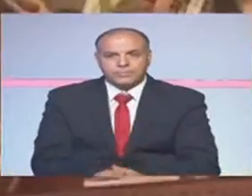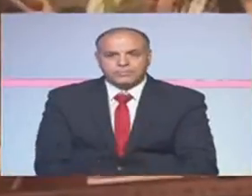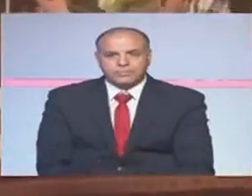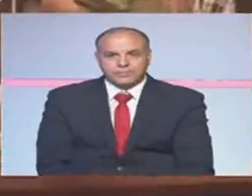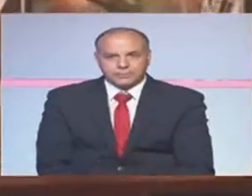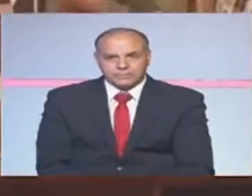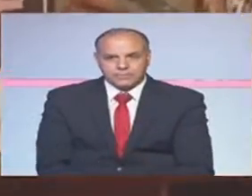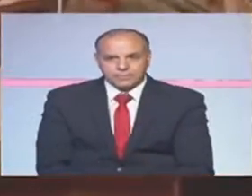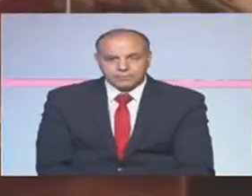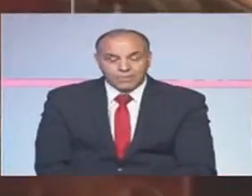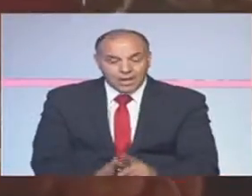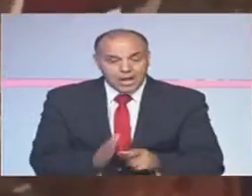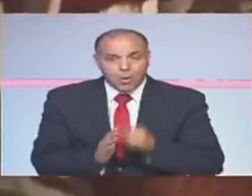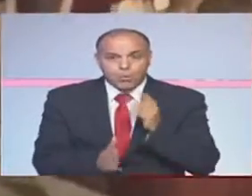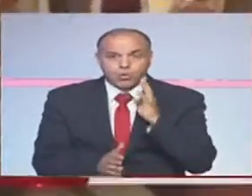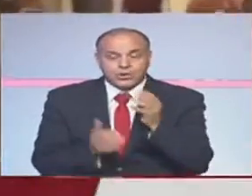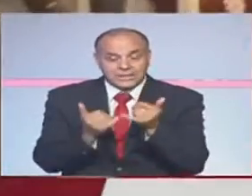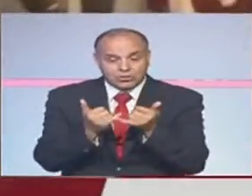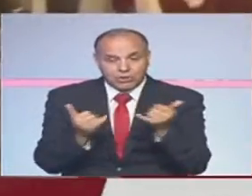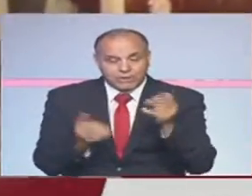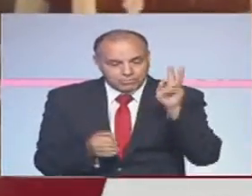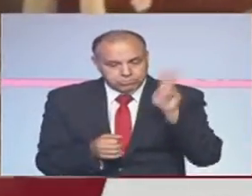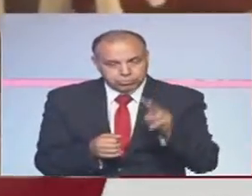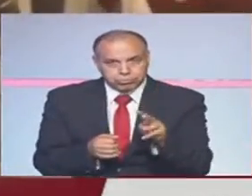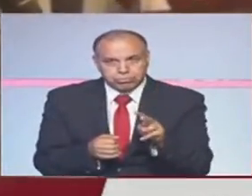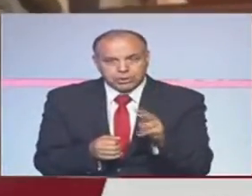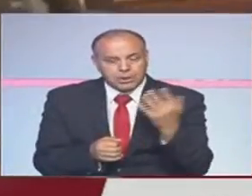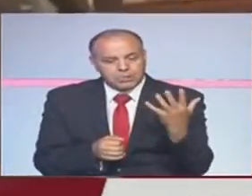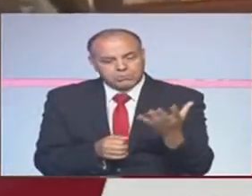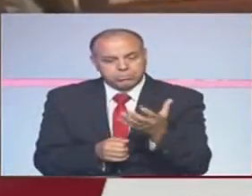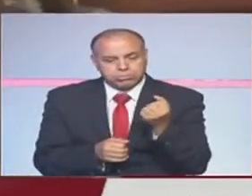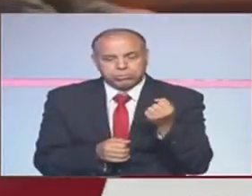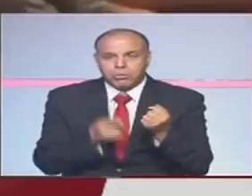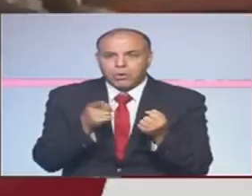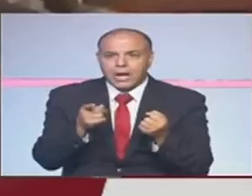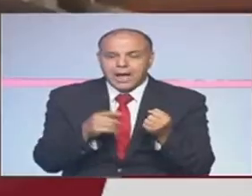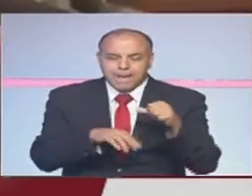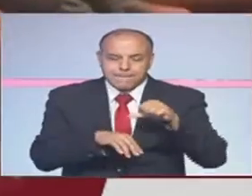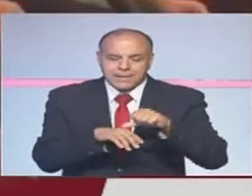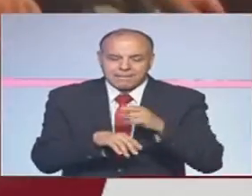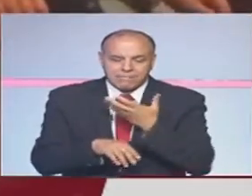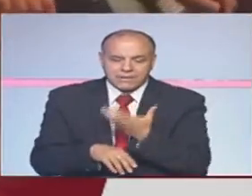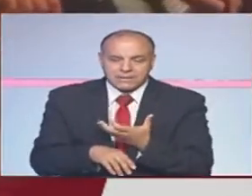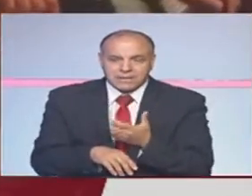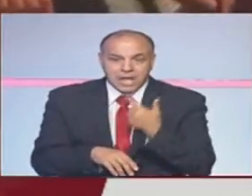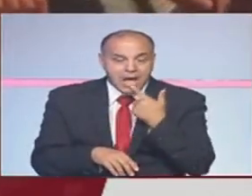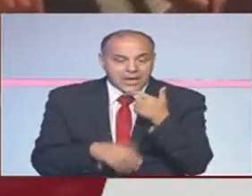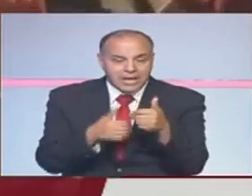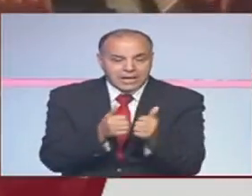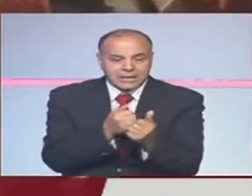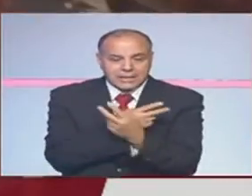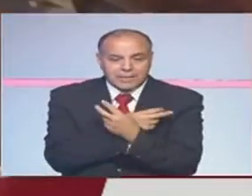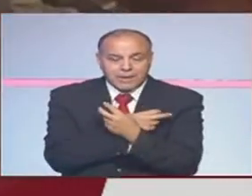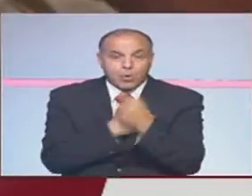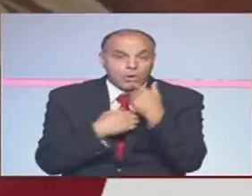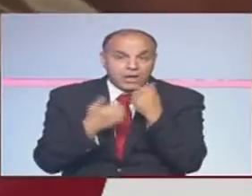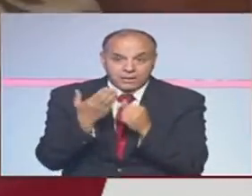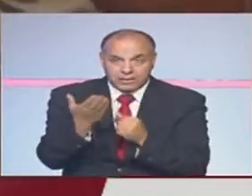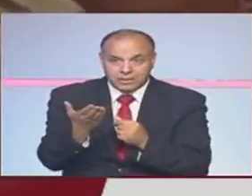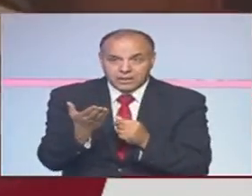في اول مؤتمر صحفي رسمي منذ الاستيلاء الخاطف على كابل اعلنت حركه طالبان الافغانيه